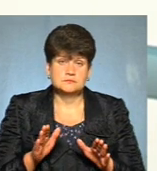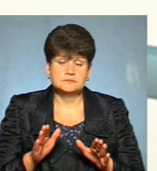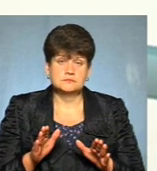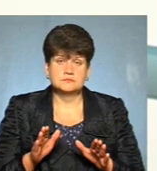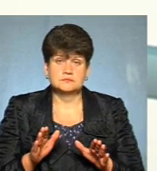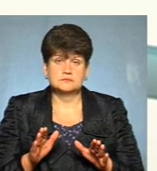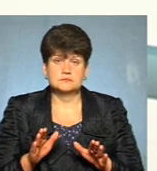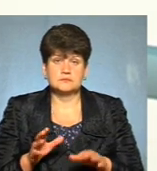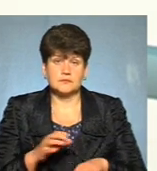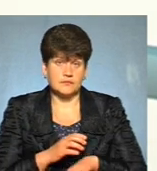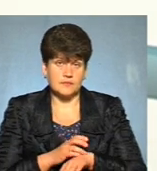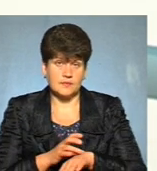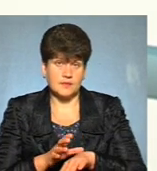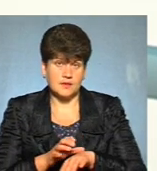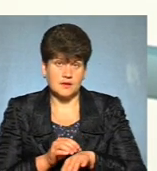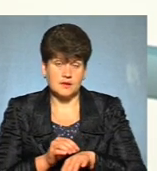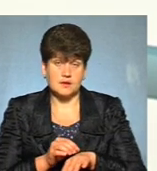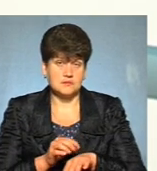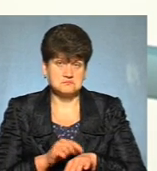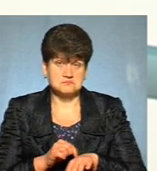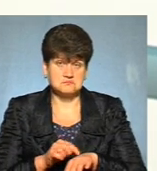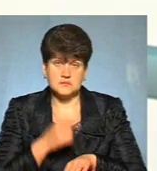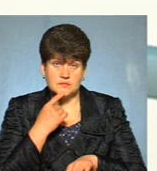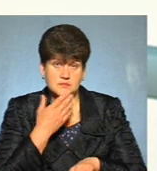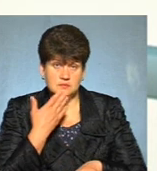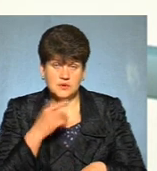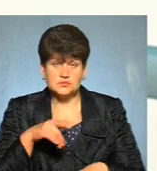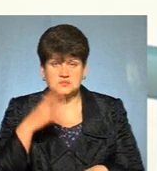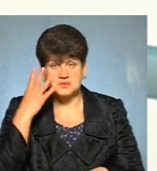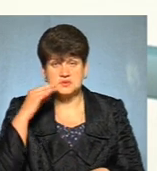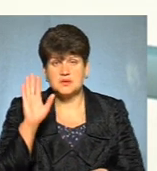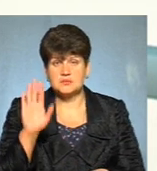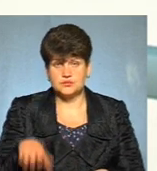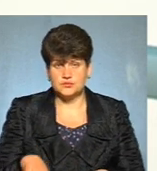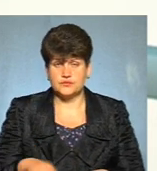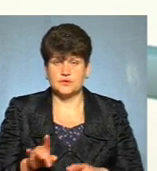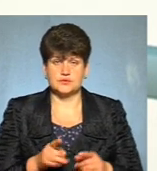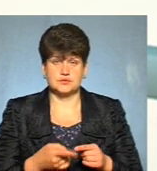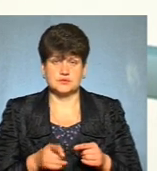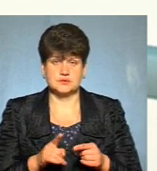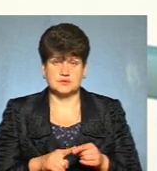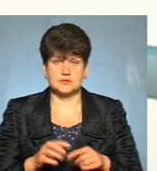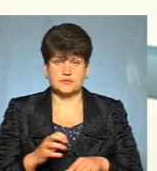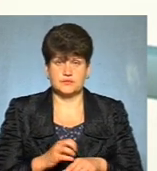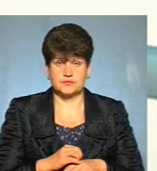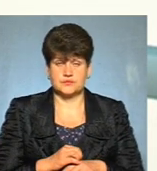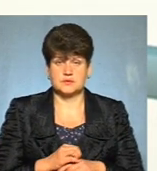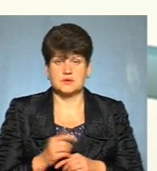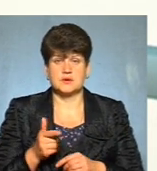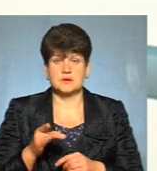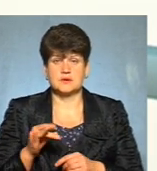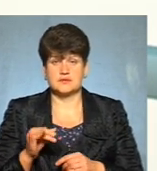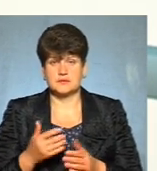Якщо еритеми такої немає, дуже часто люди забувають про те, що ця проблема, цей їхній гострий стан може